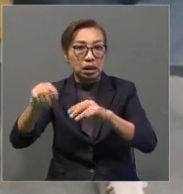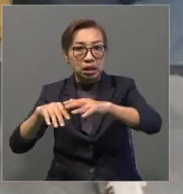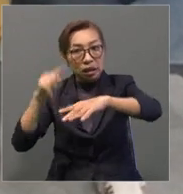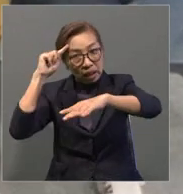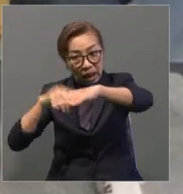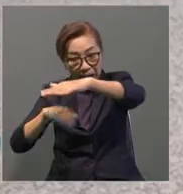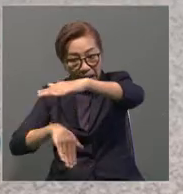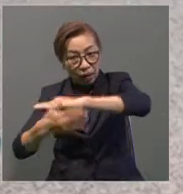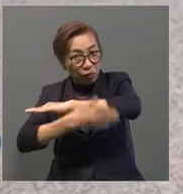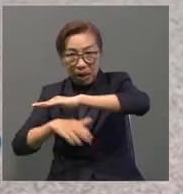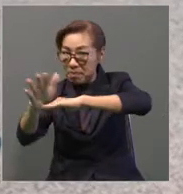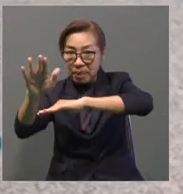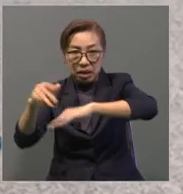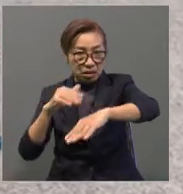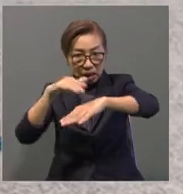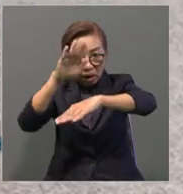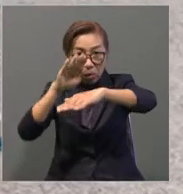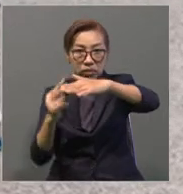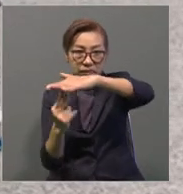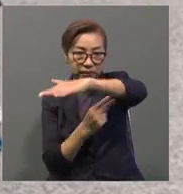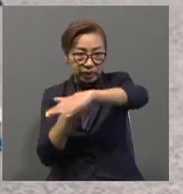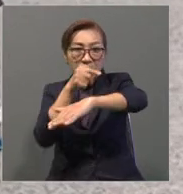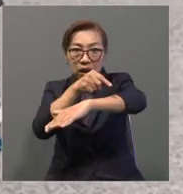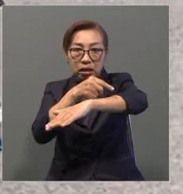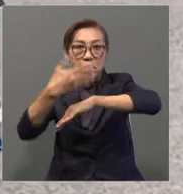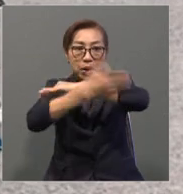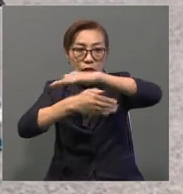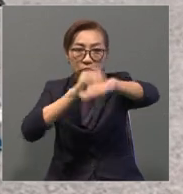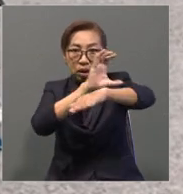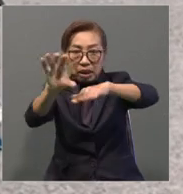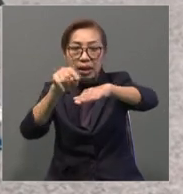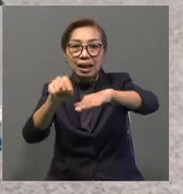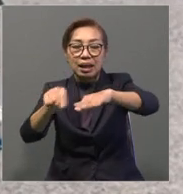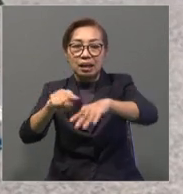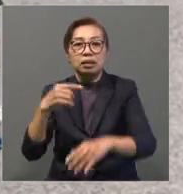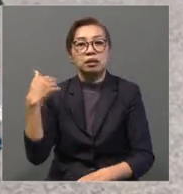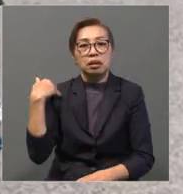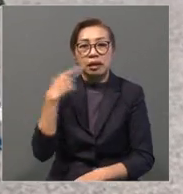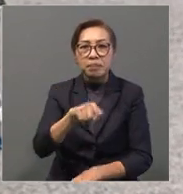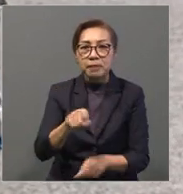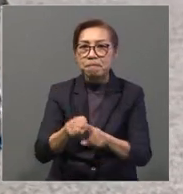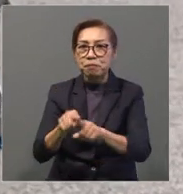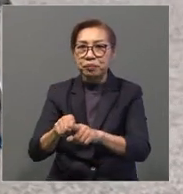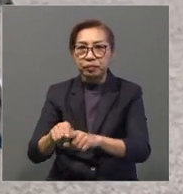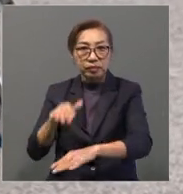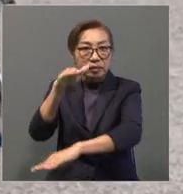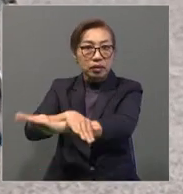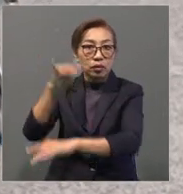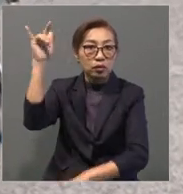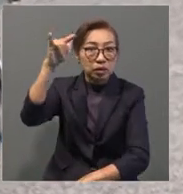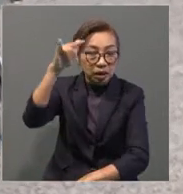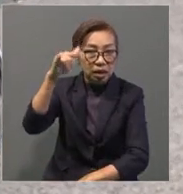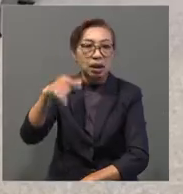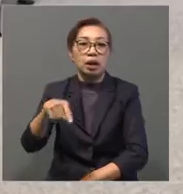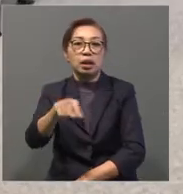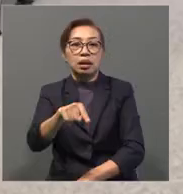วิ่งระดับพื้นดินค่ะซึ่งก็จะมีทางจุดตัดเสมอระดับทางรถไฟรถยนต์จำนวน 8แห่งอย่างเช่นจุดตัดที่วิภาวดีกับ